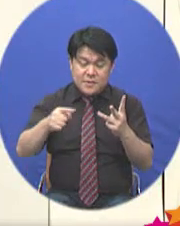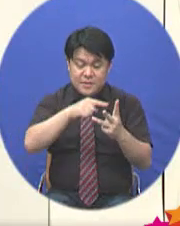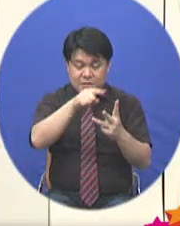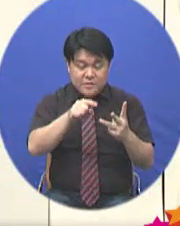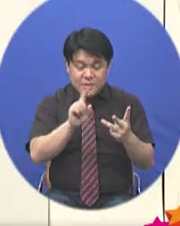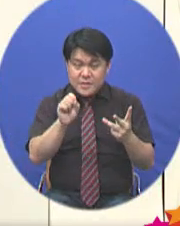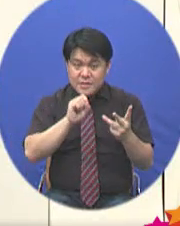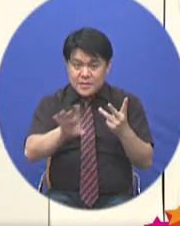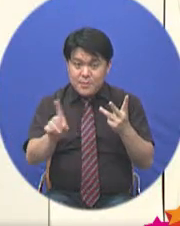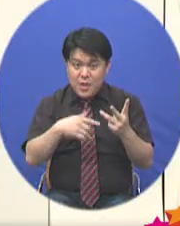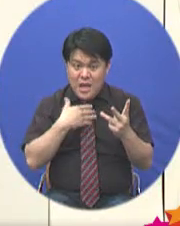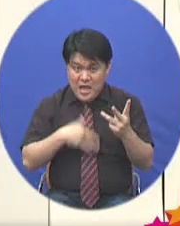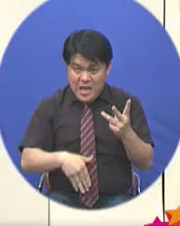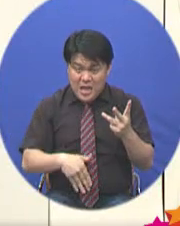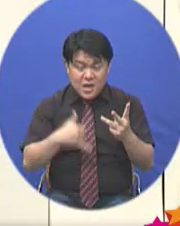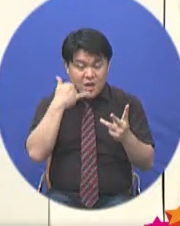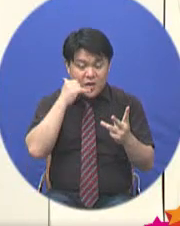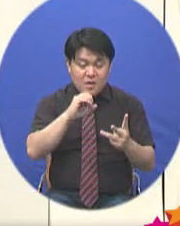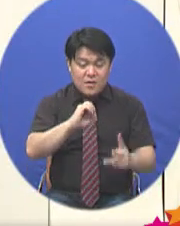분은